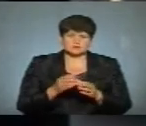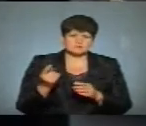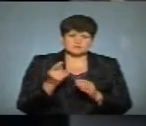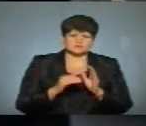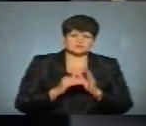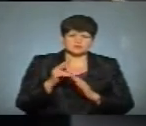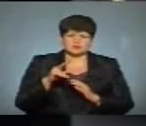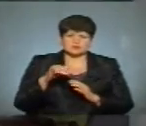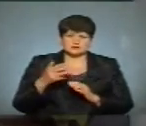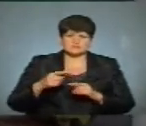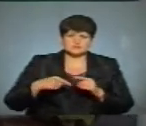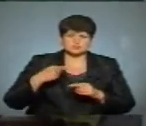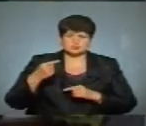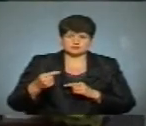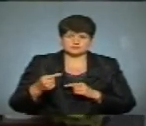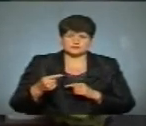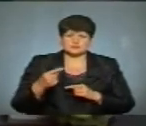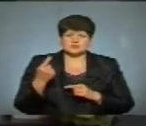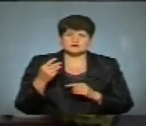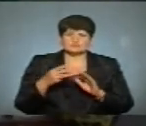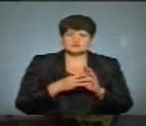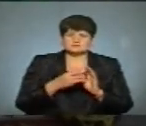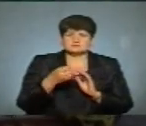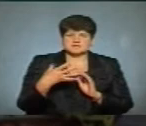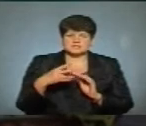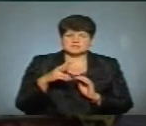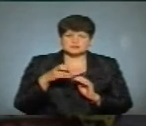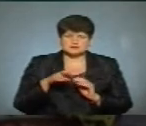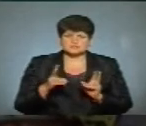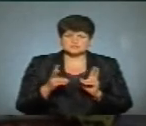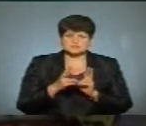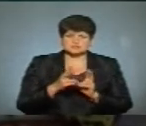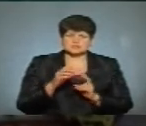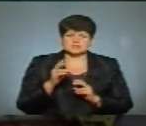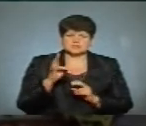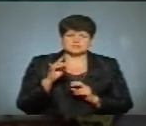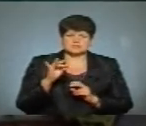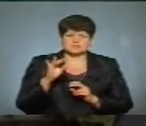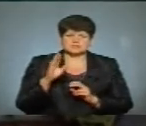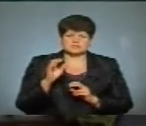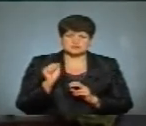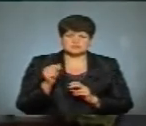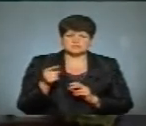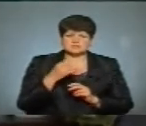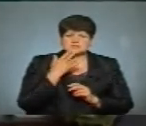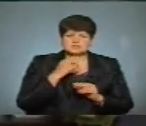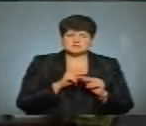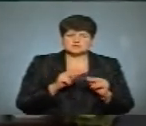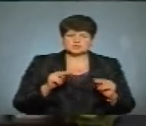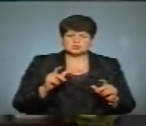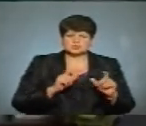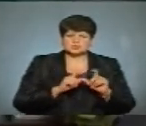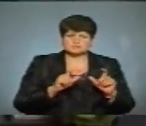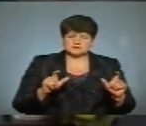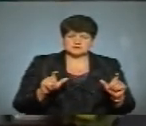ліги в наступному етапі. На етапі 8-15 липня зустрінуться команди Агронива, Тернопільський національний педагогічний університет та